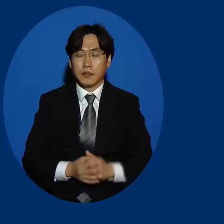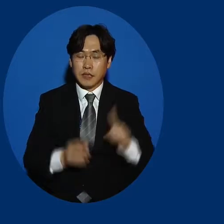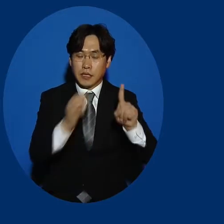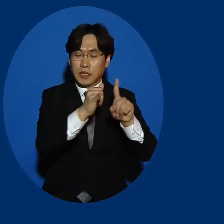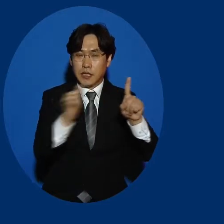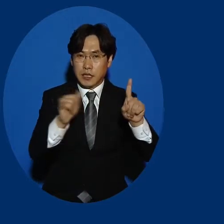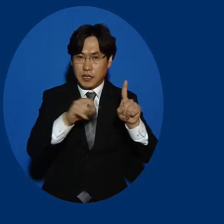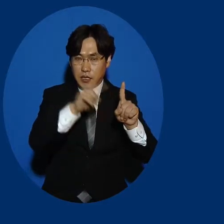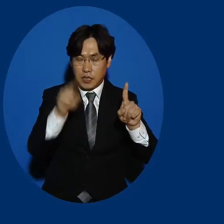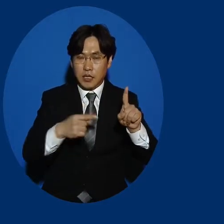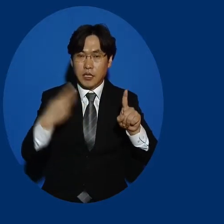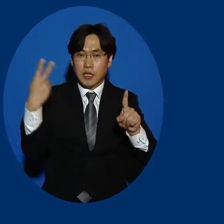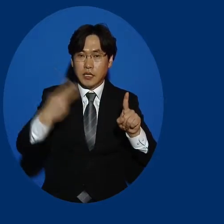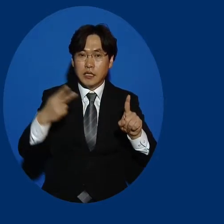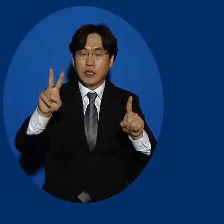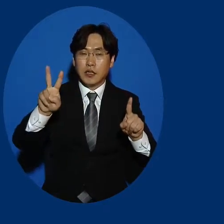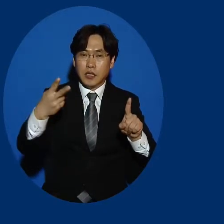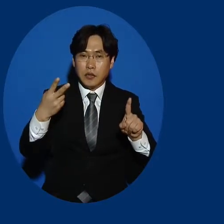1인당